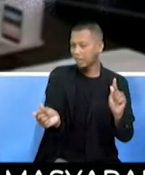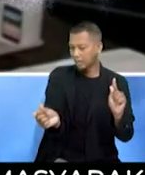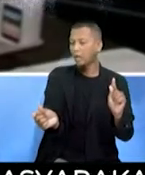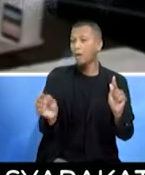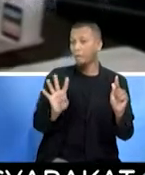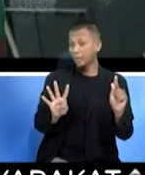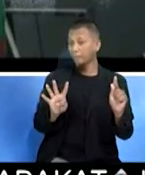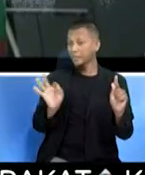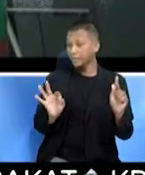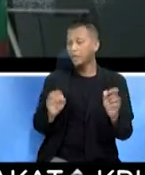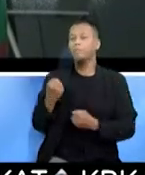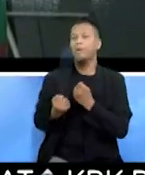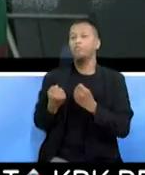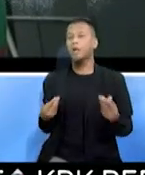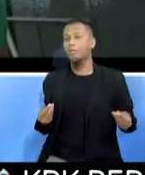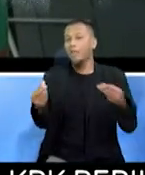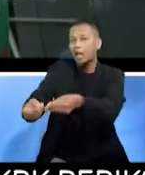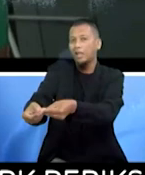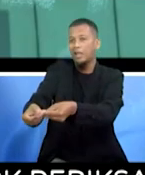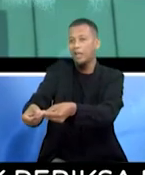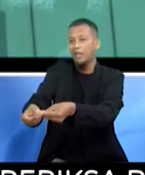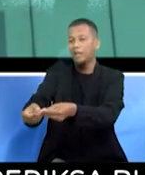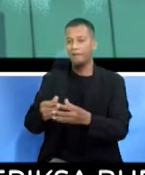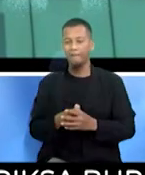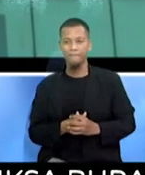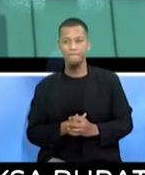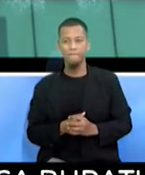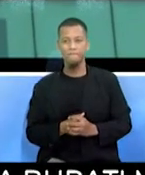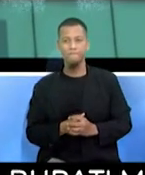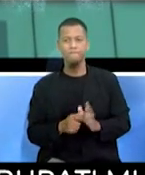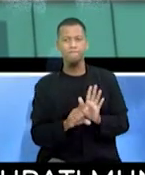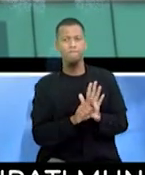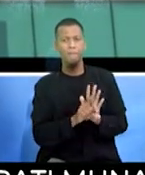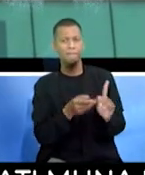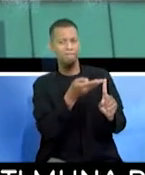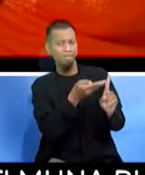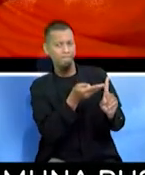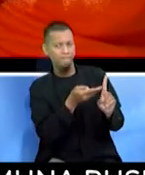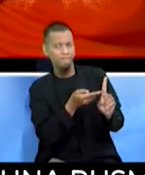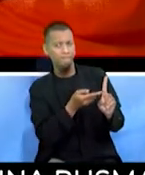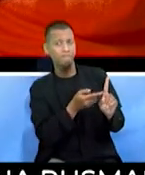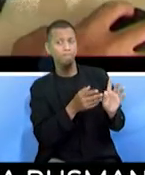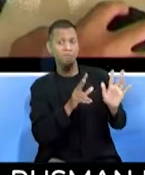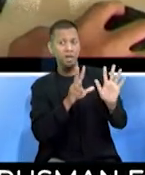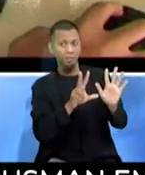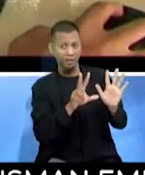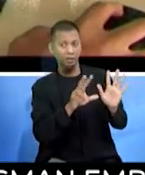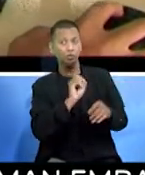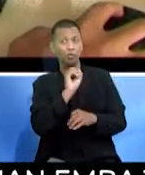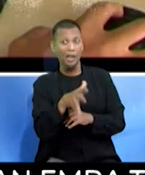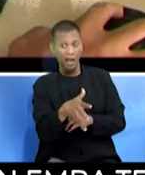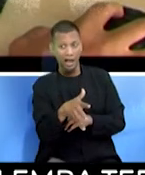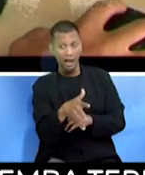Kalau misalkan satu pekerja memiliki gaji sebesar 8 juta misalkan ya, maka yang bersangkutan akan membayar 80 ribu setiap